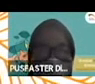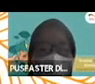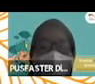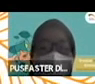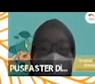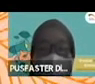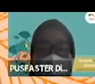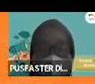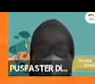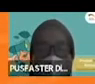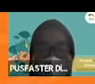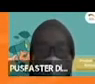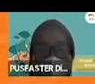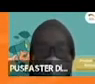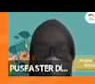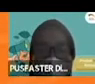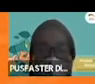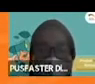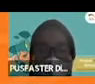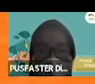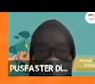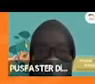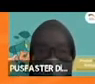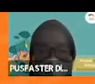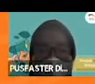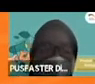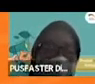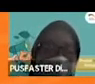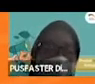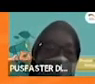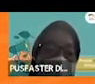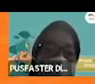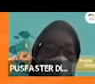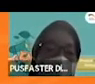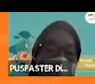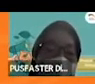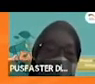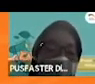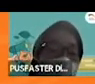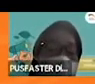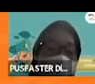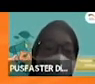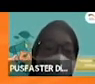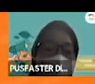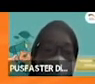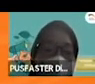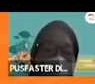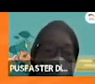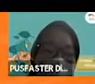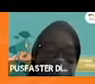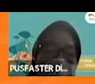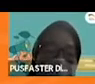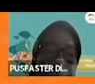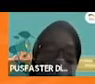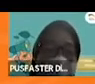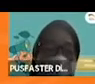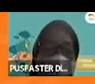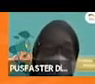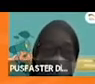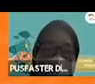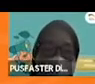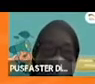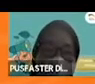x-ride saya juga mengangkat beberapa norma hukum yang terkait